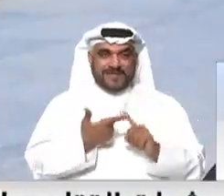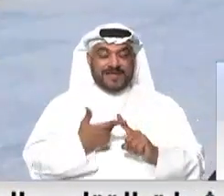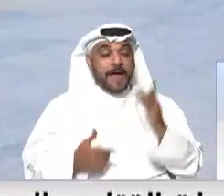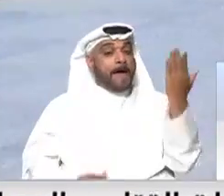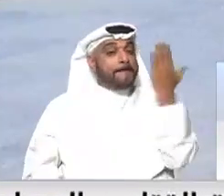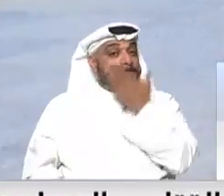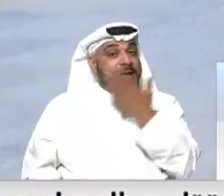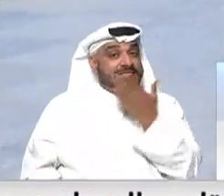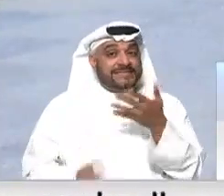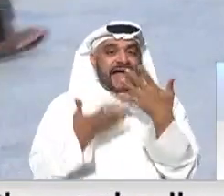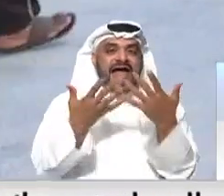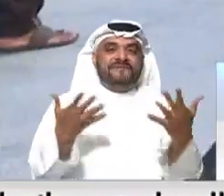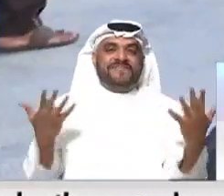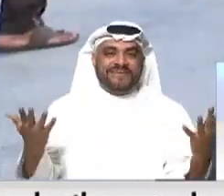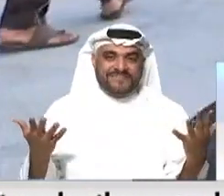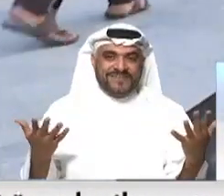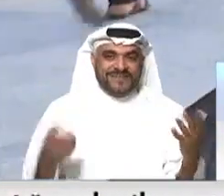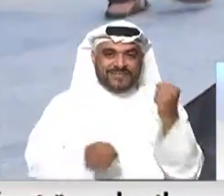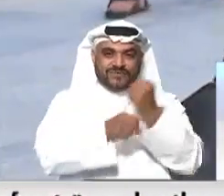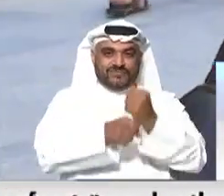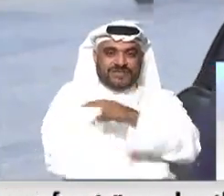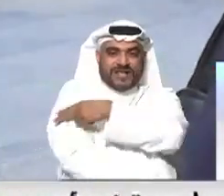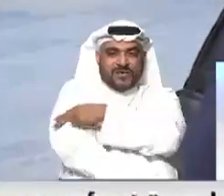الدوامات خفيفة يعني من 9 للوحدة